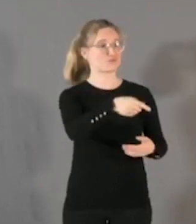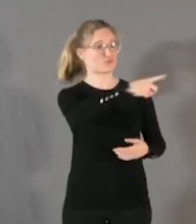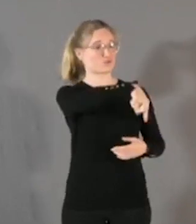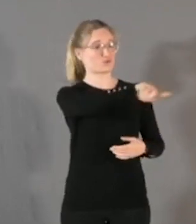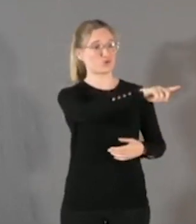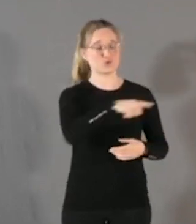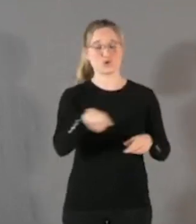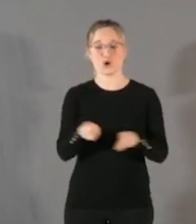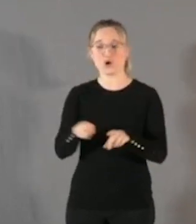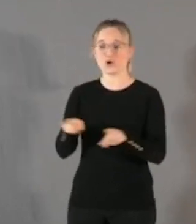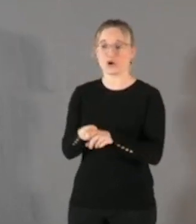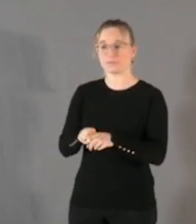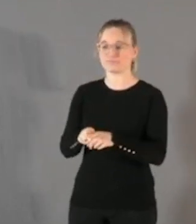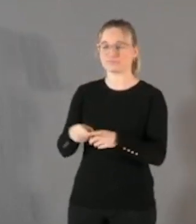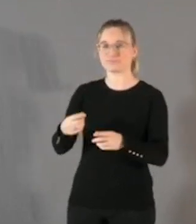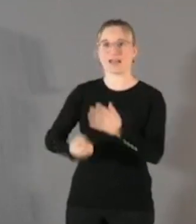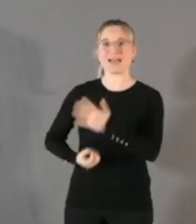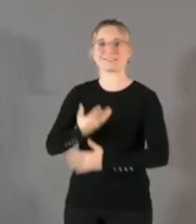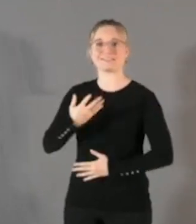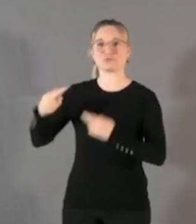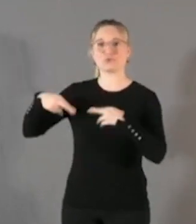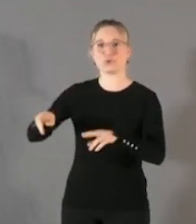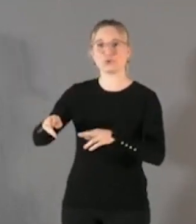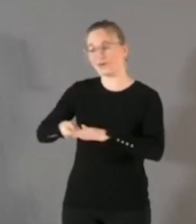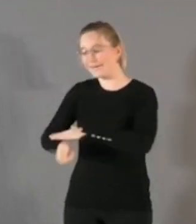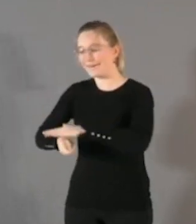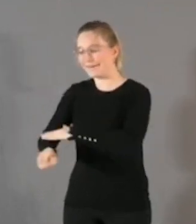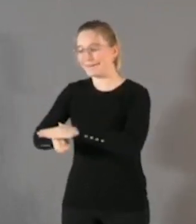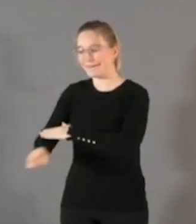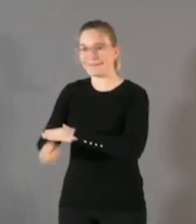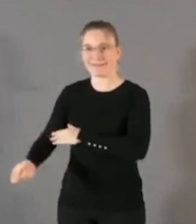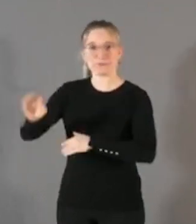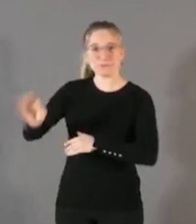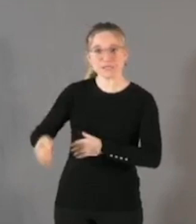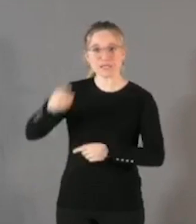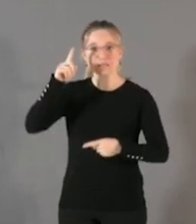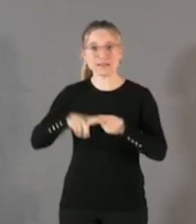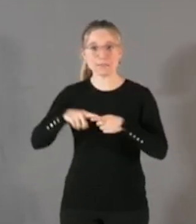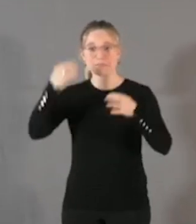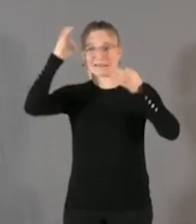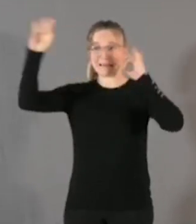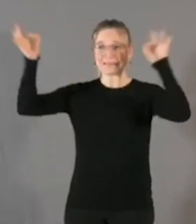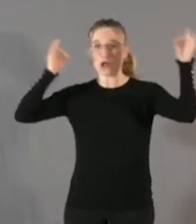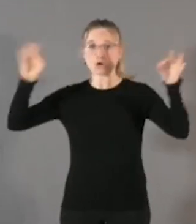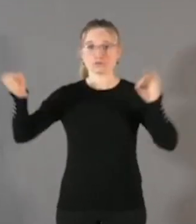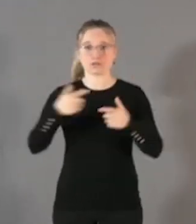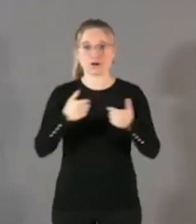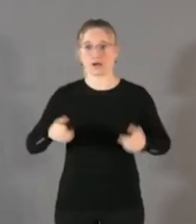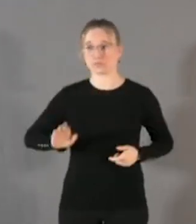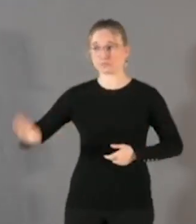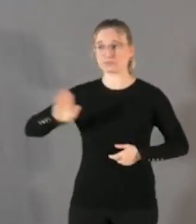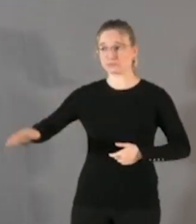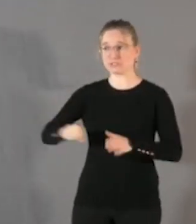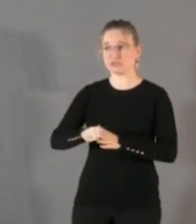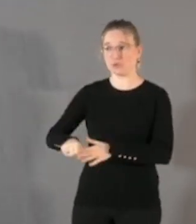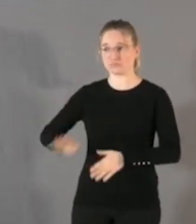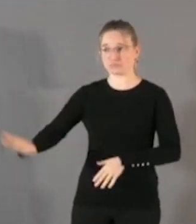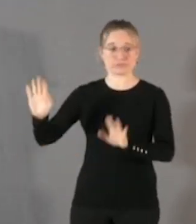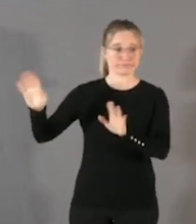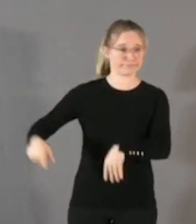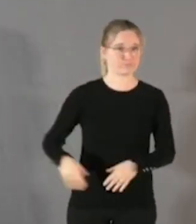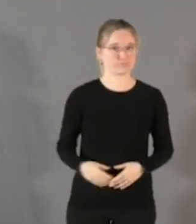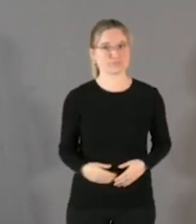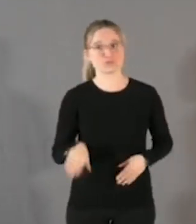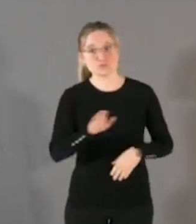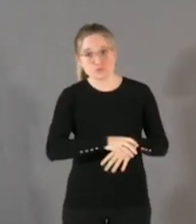dreadlocks. Par contre, aider nos entreprises, manifestement, ce n'est pas votre truc. Les dépenses de